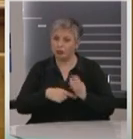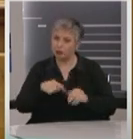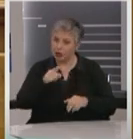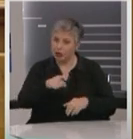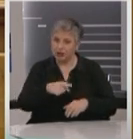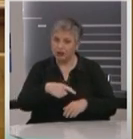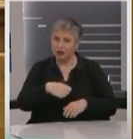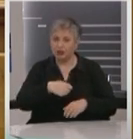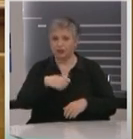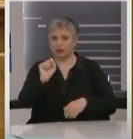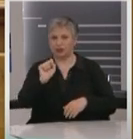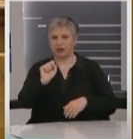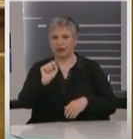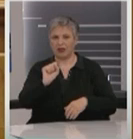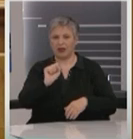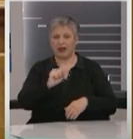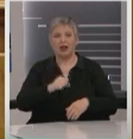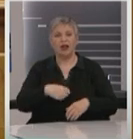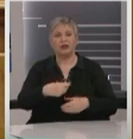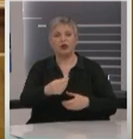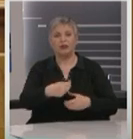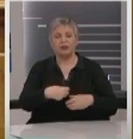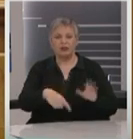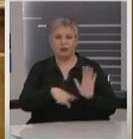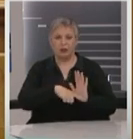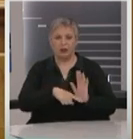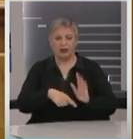αυτόν, και νομίζω ότι είναι ο